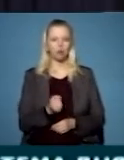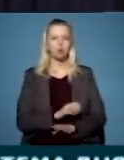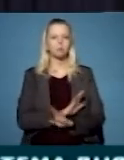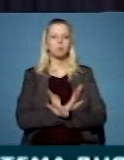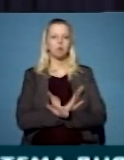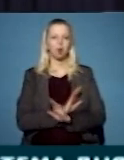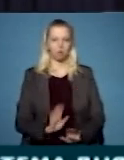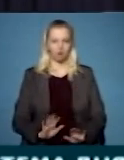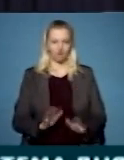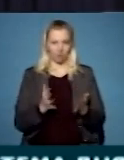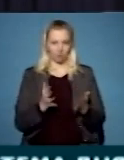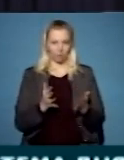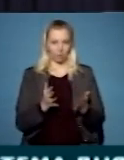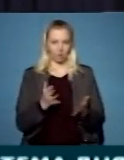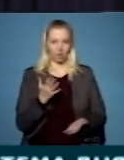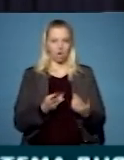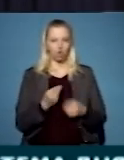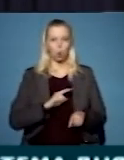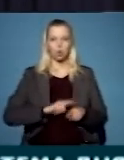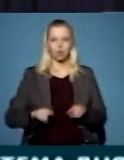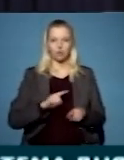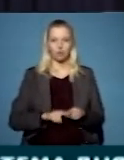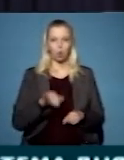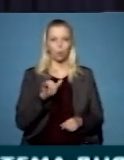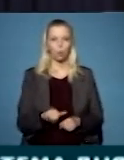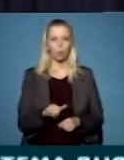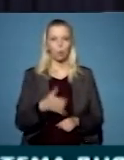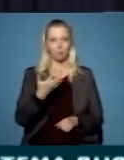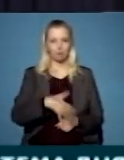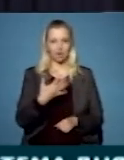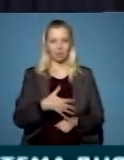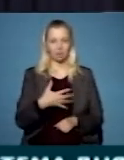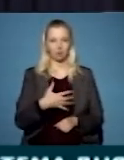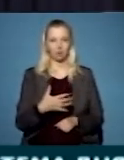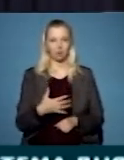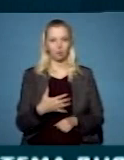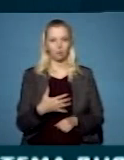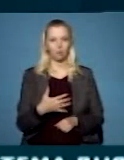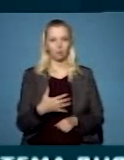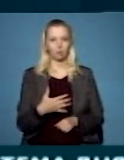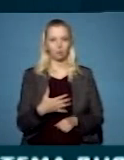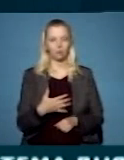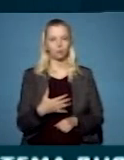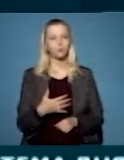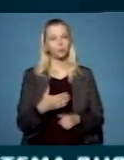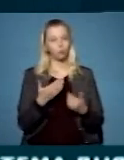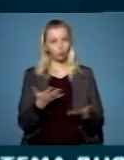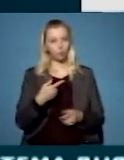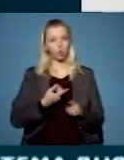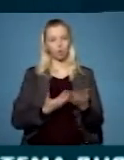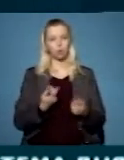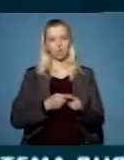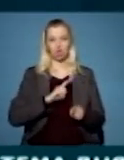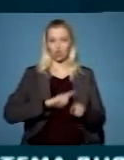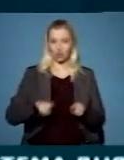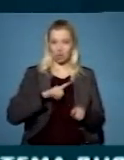смертельні випадки. От, власне, якщо швидкість у 50, будь ласка, режисер, дайте графіку. Якщо це